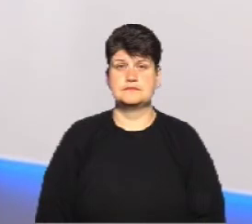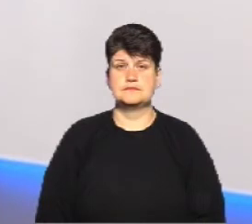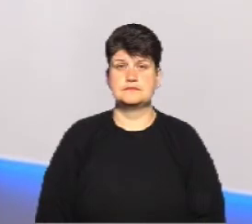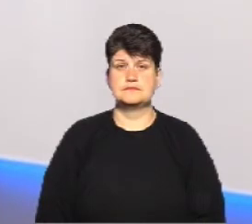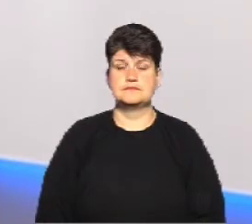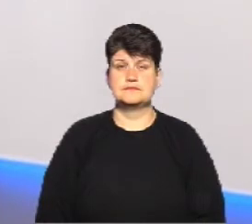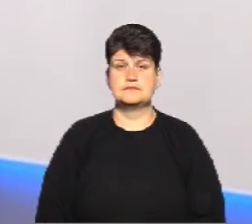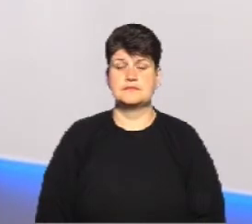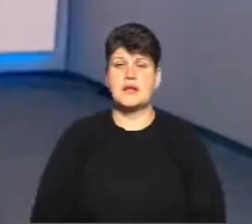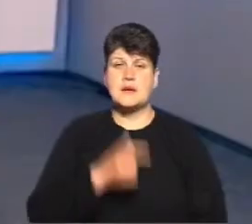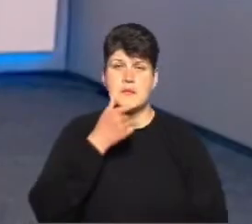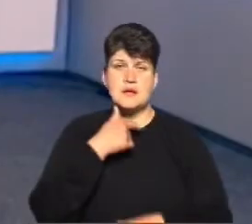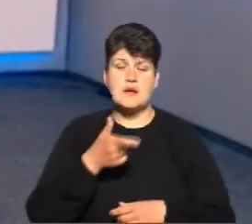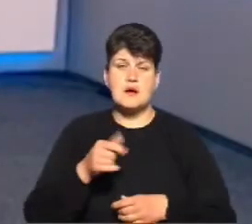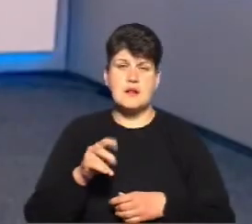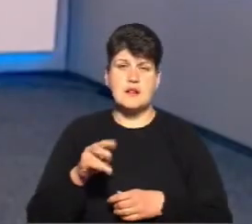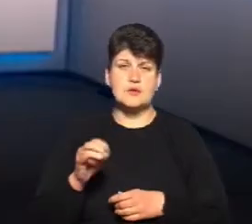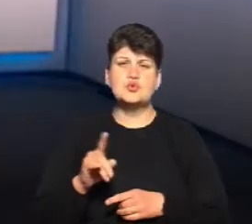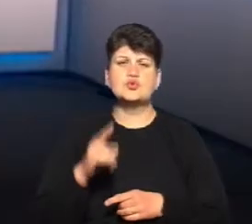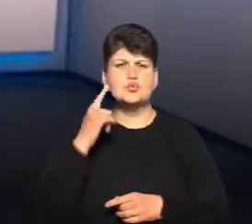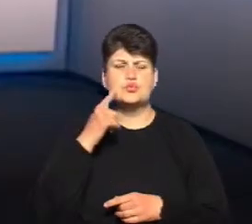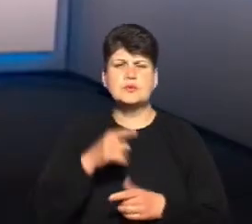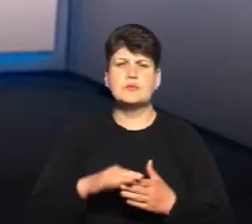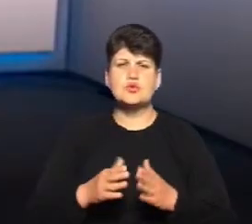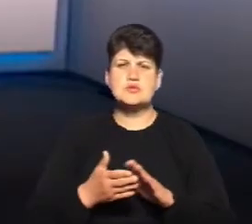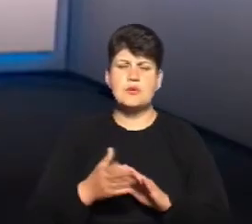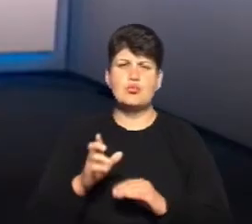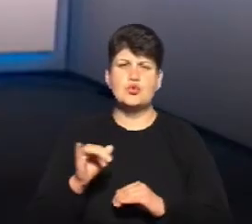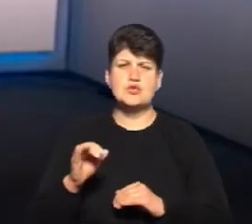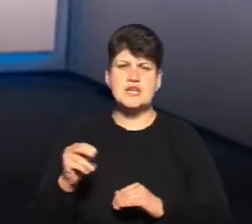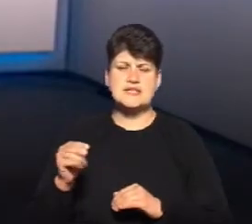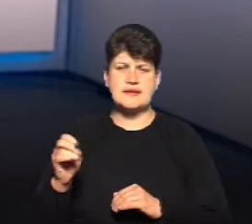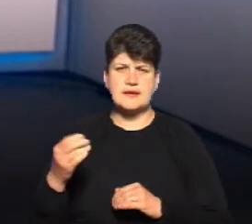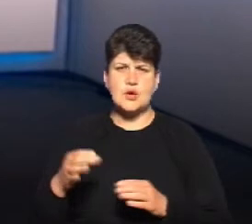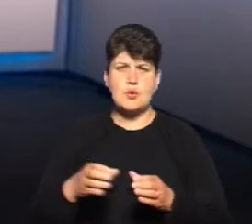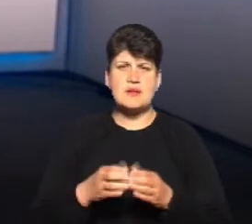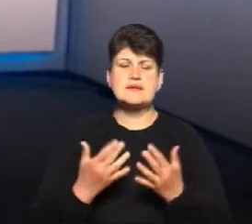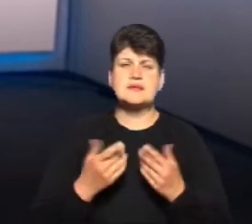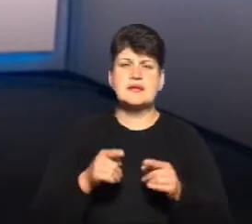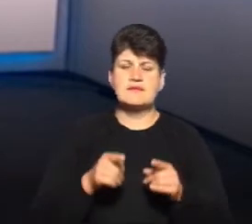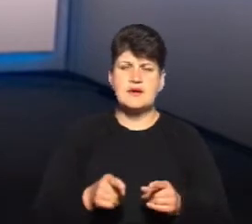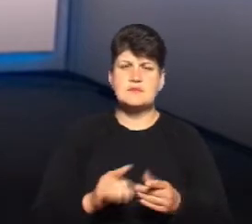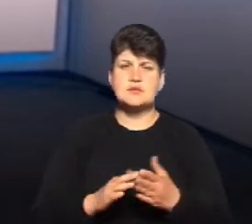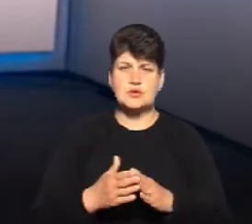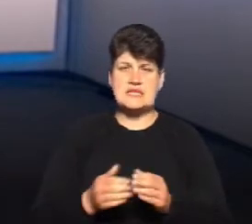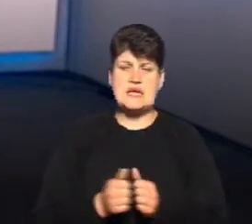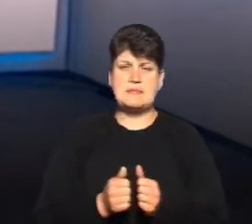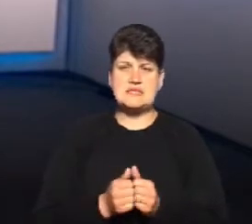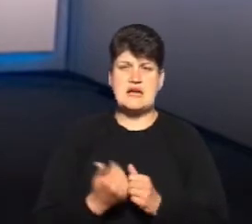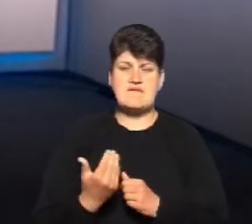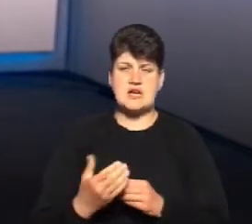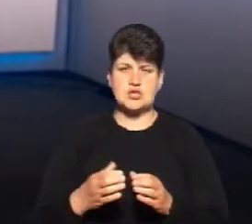Пані Галино, що взагалі думаєте про ситуацію в Бучацькій громаді? Наскільки вам ця ситуація є близькою для вашої громади? Наскільки от